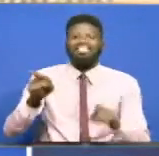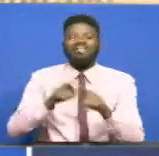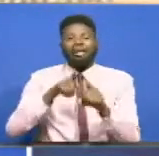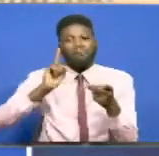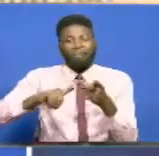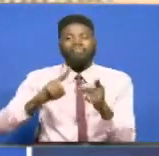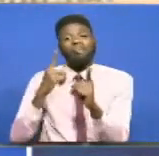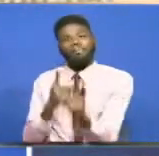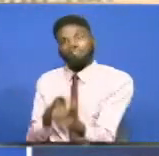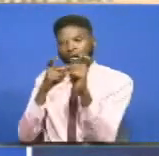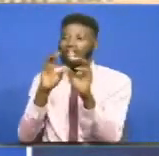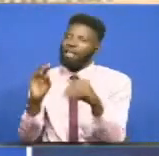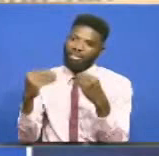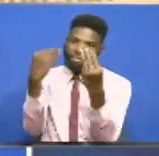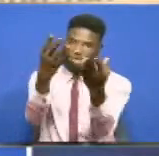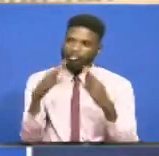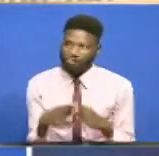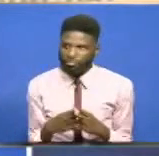guns,